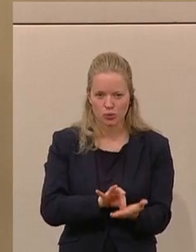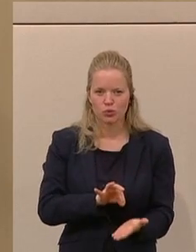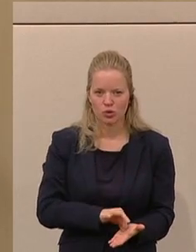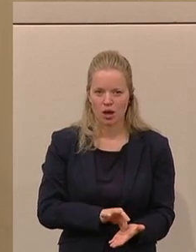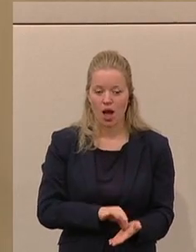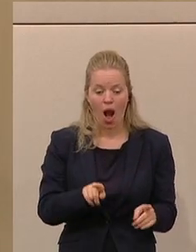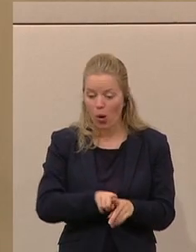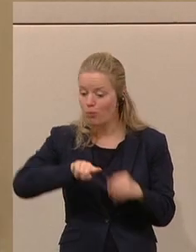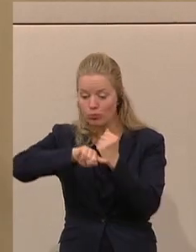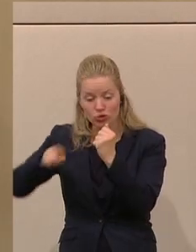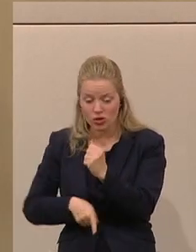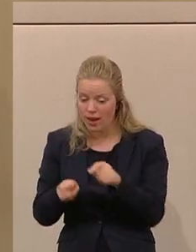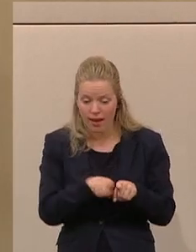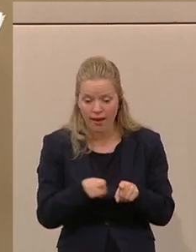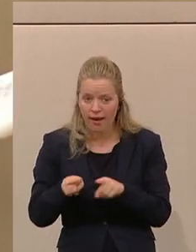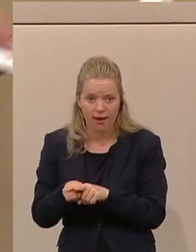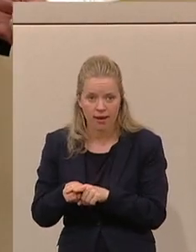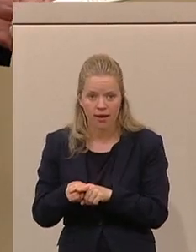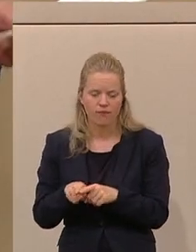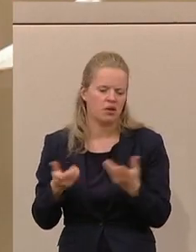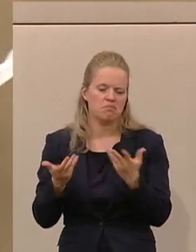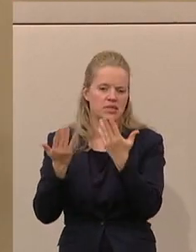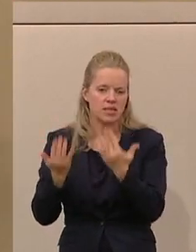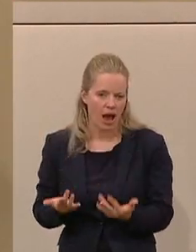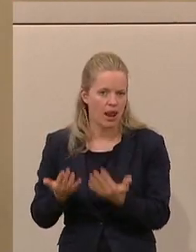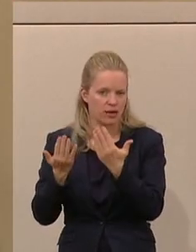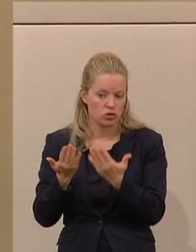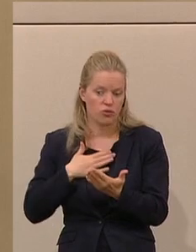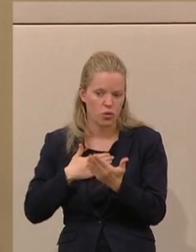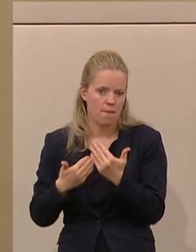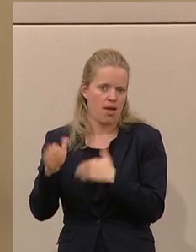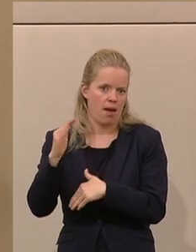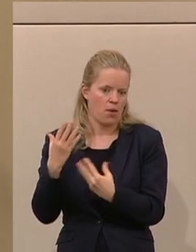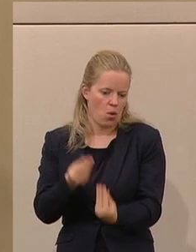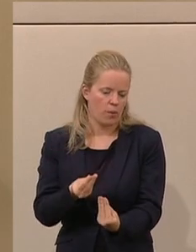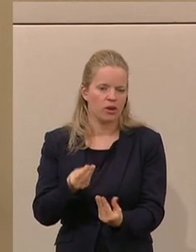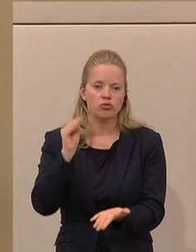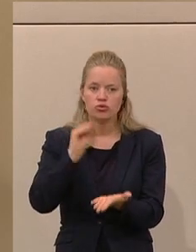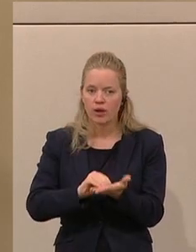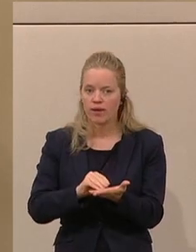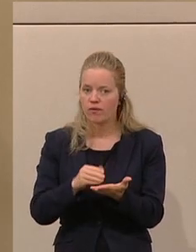dem Budget heraus, lassen wir die Zahlen weg, das ist eh mehr geworden. Da steht Folgendes drin,